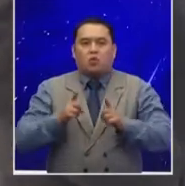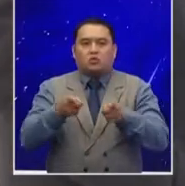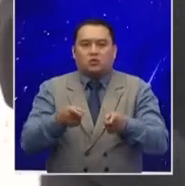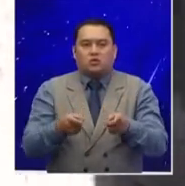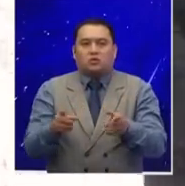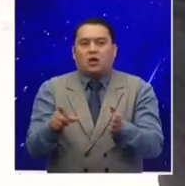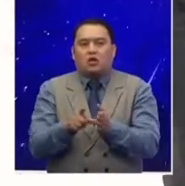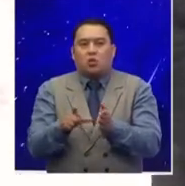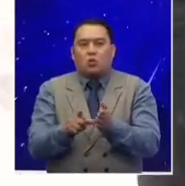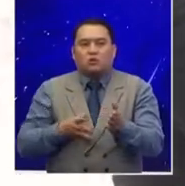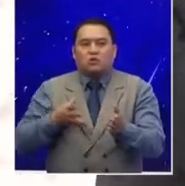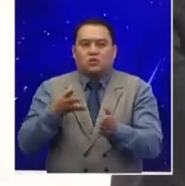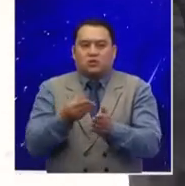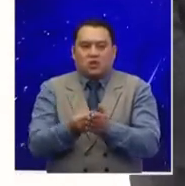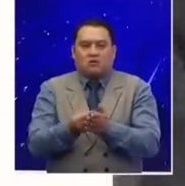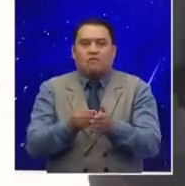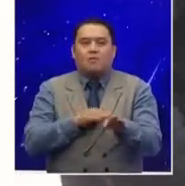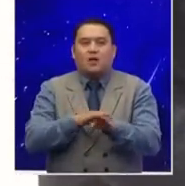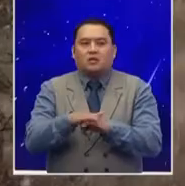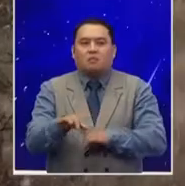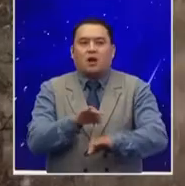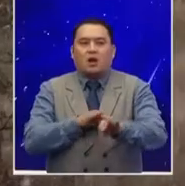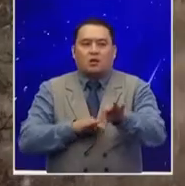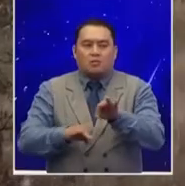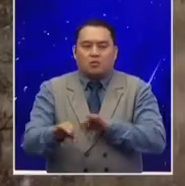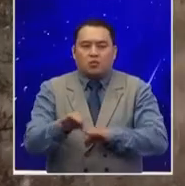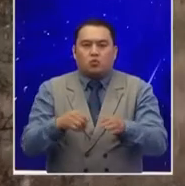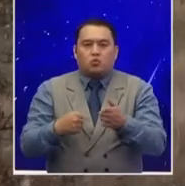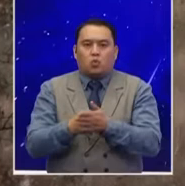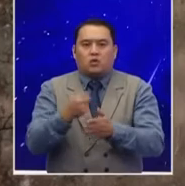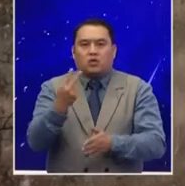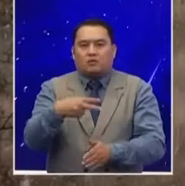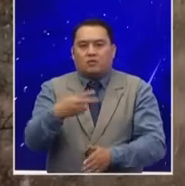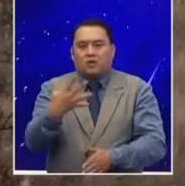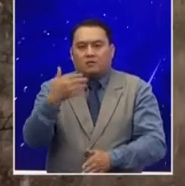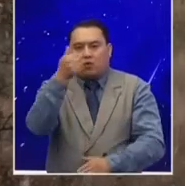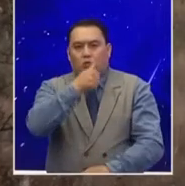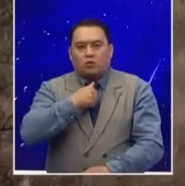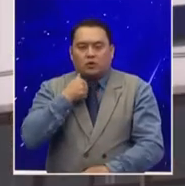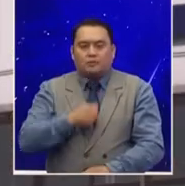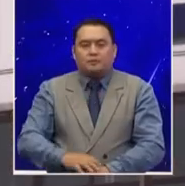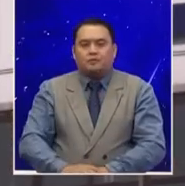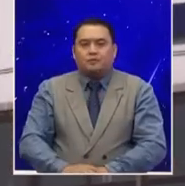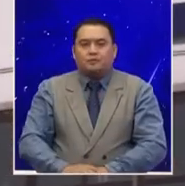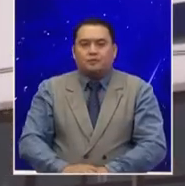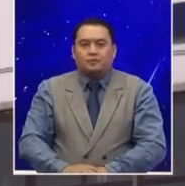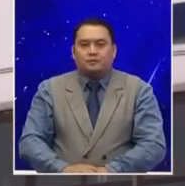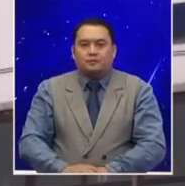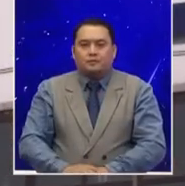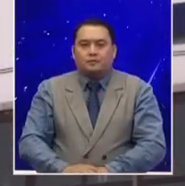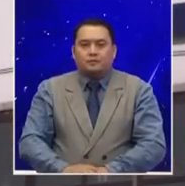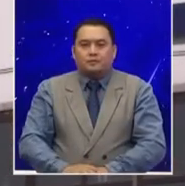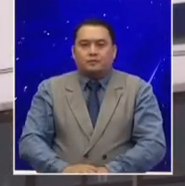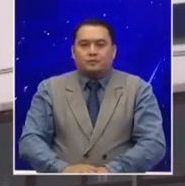весомые налоговые отчисления. Реализация проекта будет проходить до 2025 года. Аделя Кжаркенова, Ербол